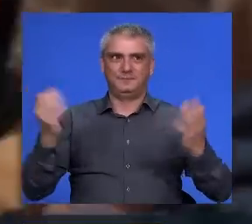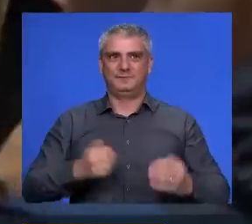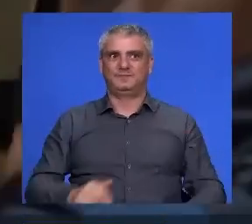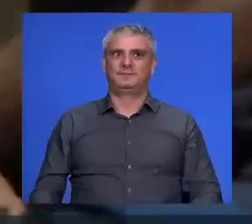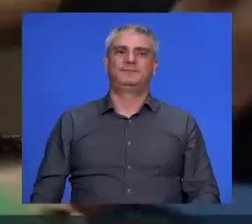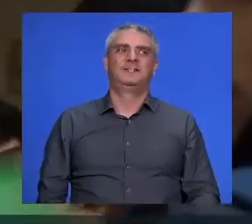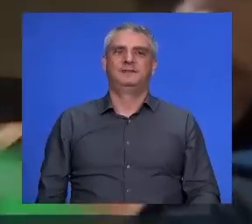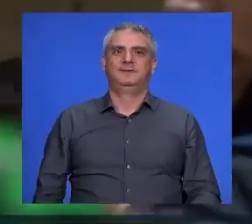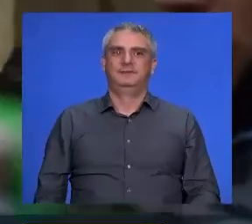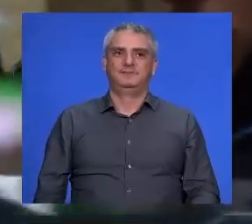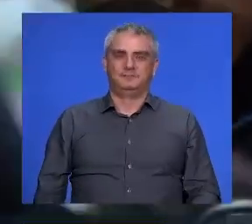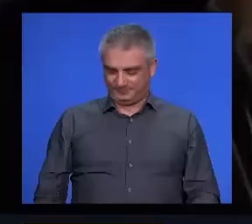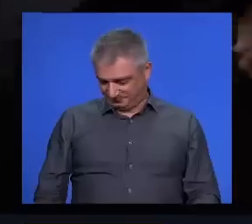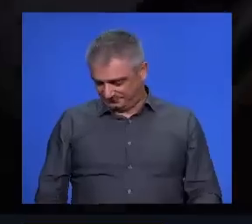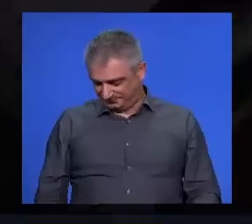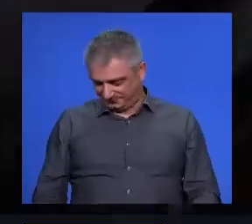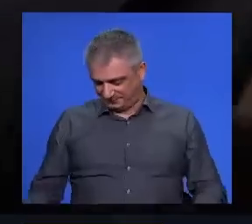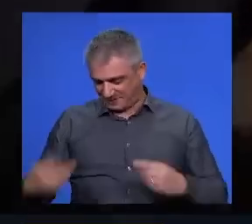ديما خابونيني